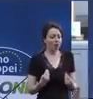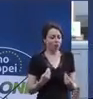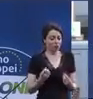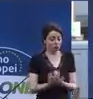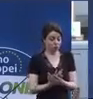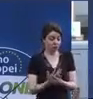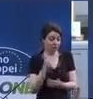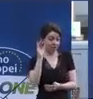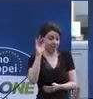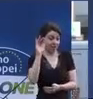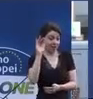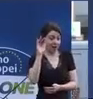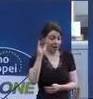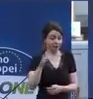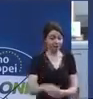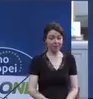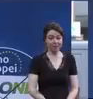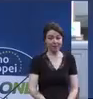succederà